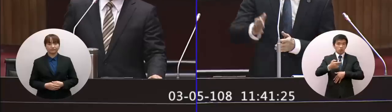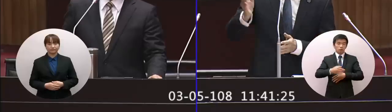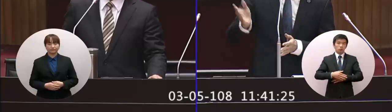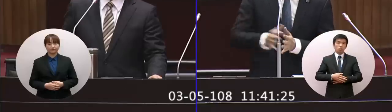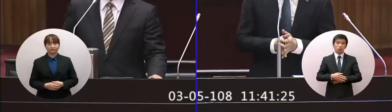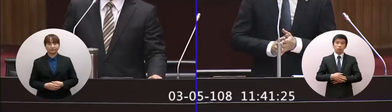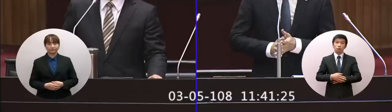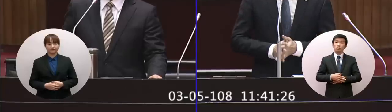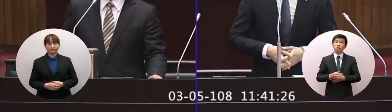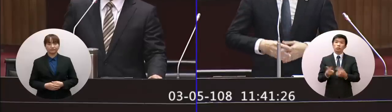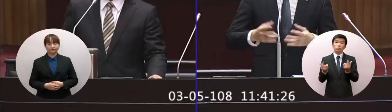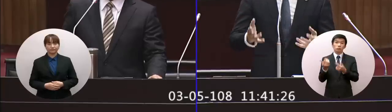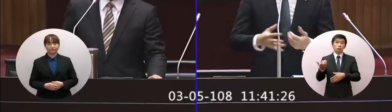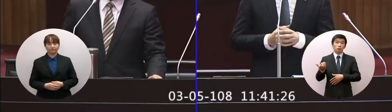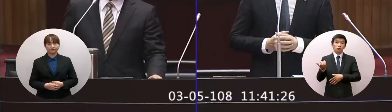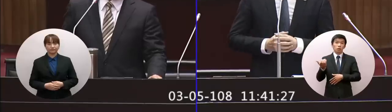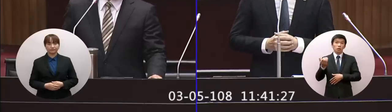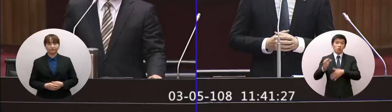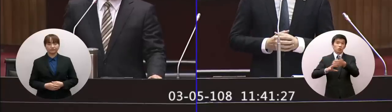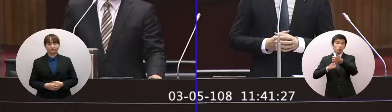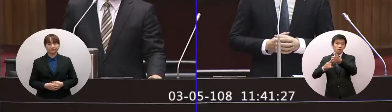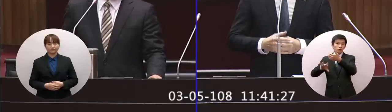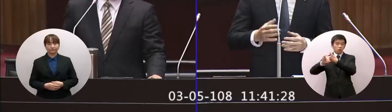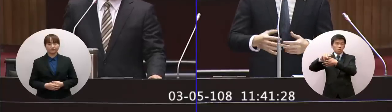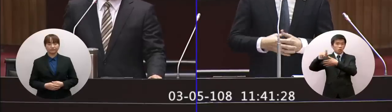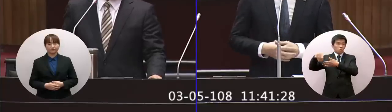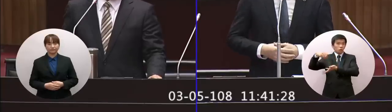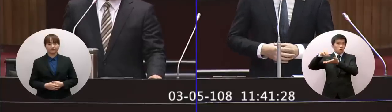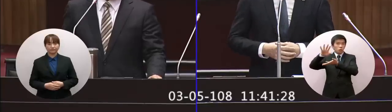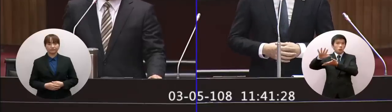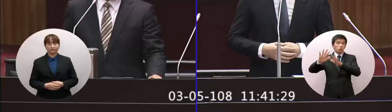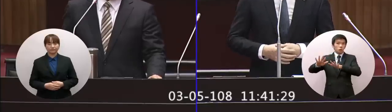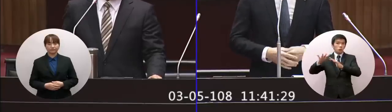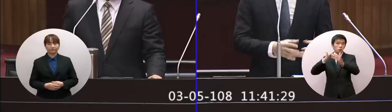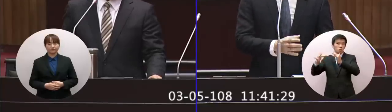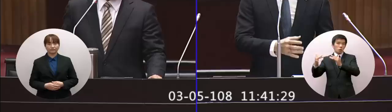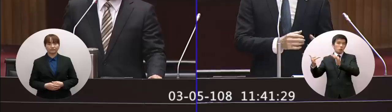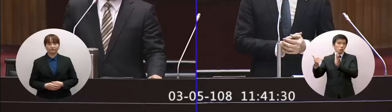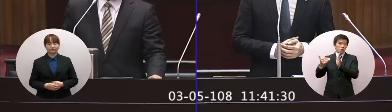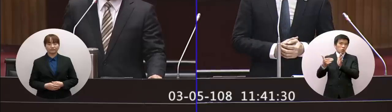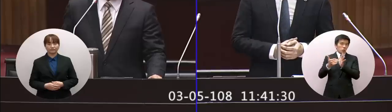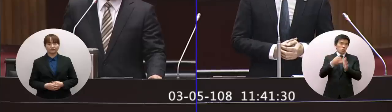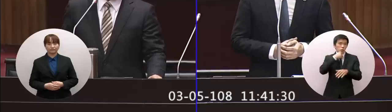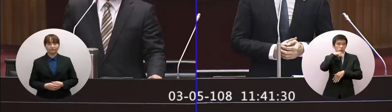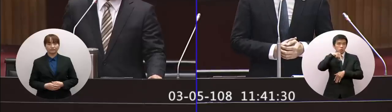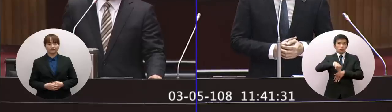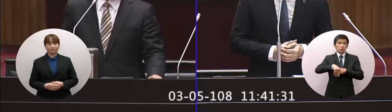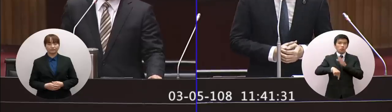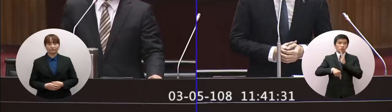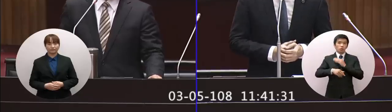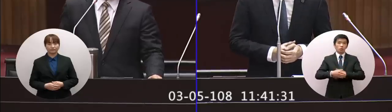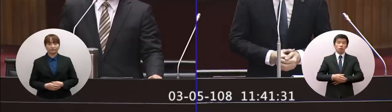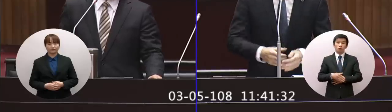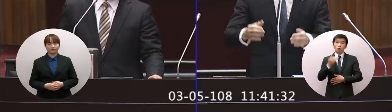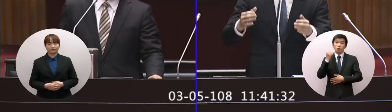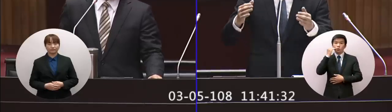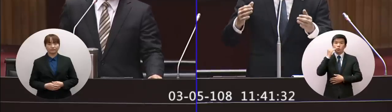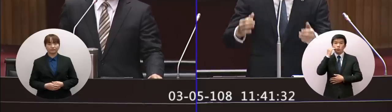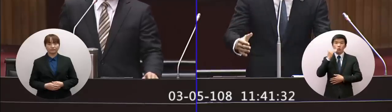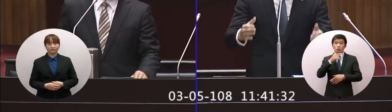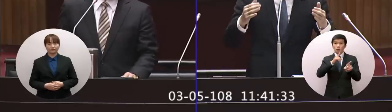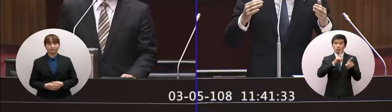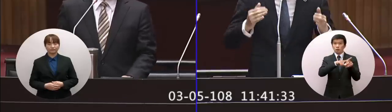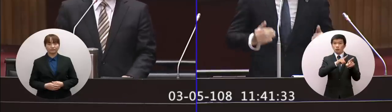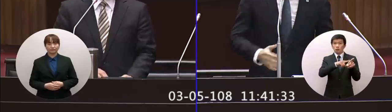吼，其实毋是头拄啊，敢若迄个主委伫讲兵临城下啊。那照即个副秘书长的讲法，伊是